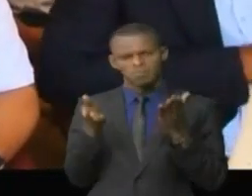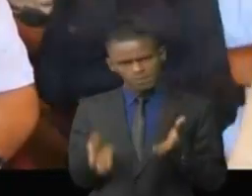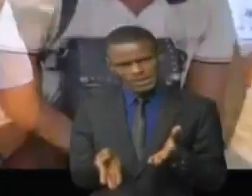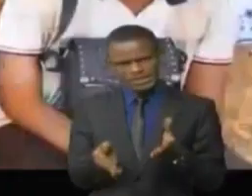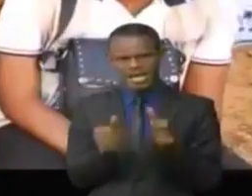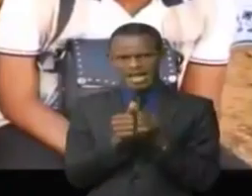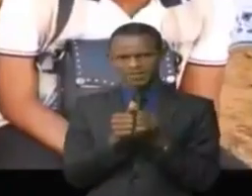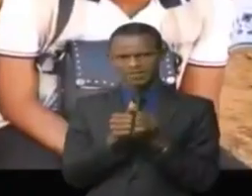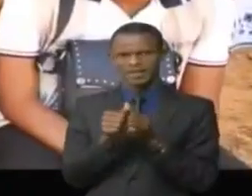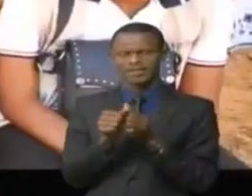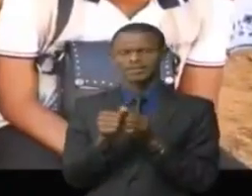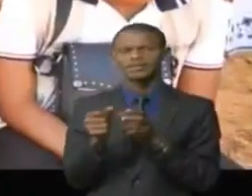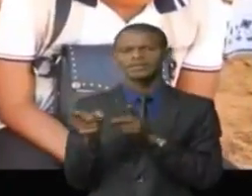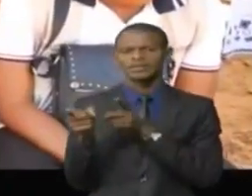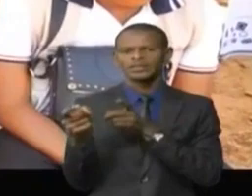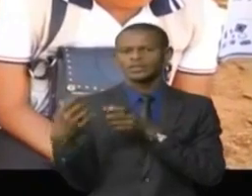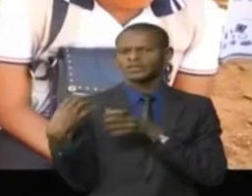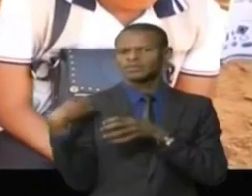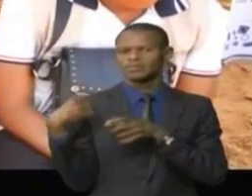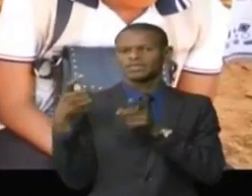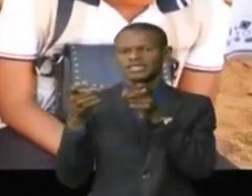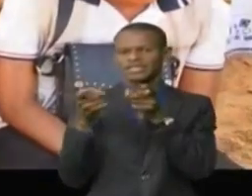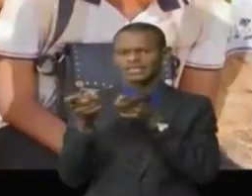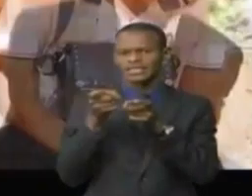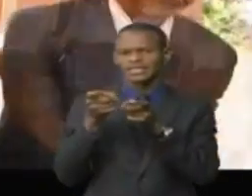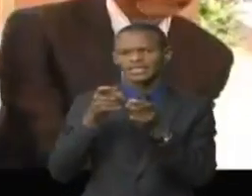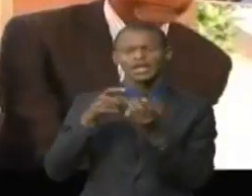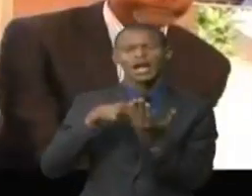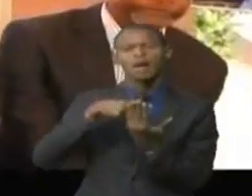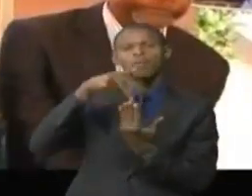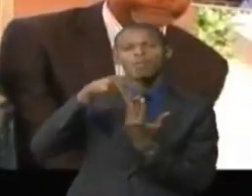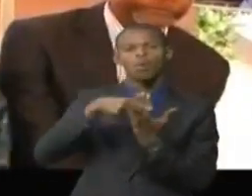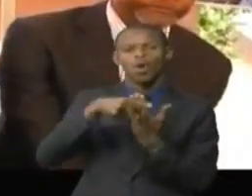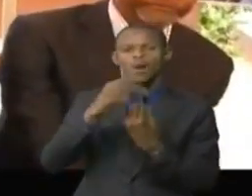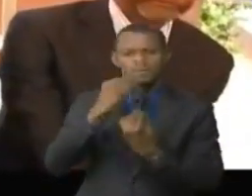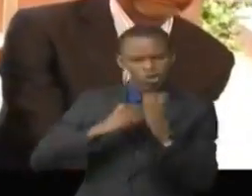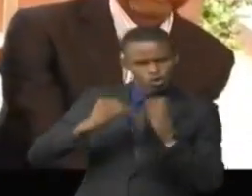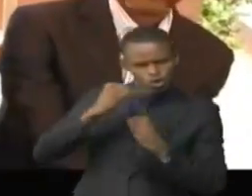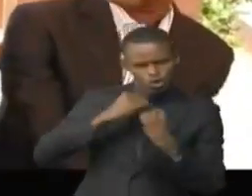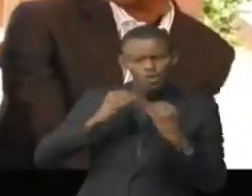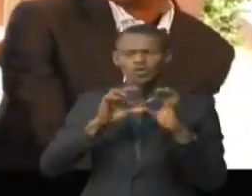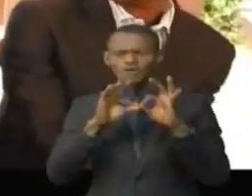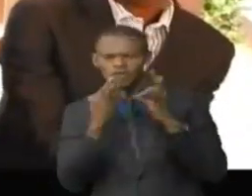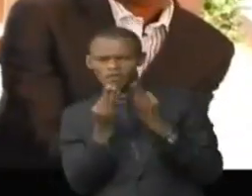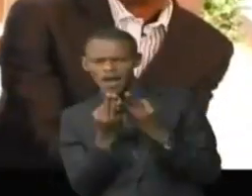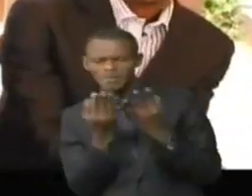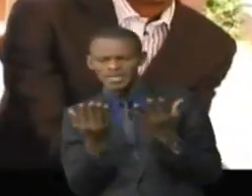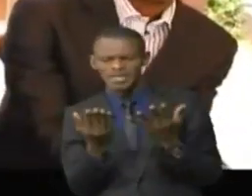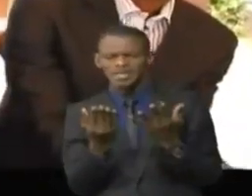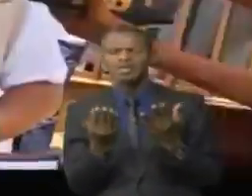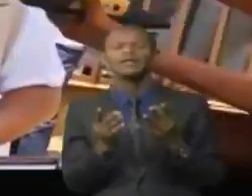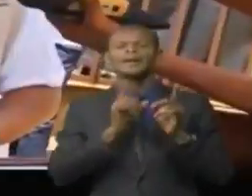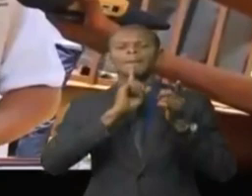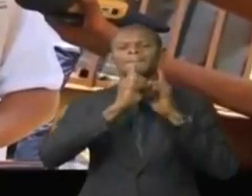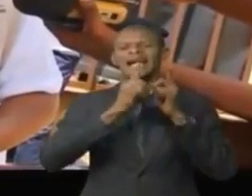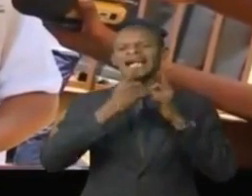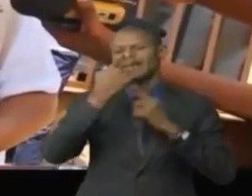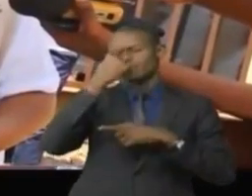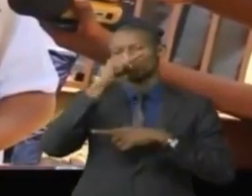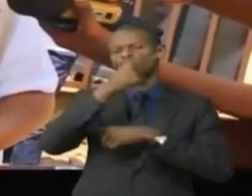programme multisectoriel de nutrition et santé, volet planification familiale, parle de cette journée.